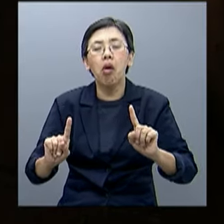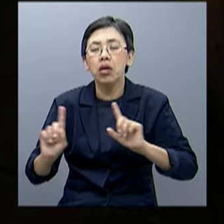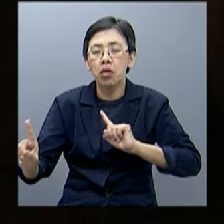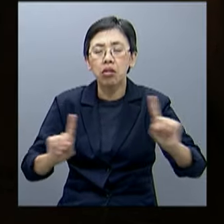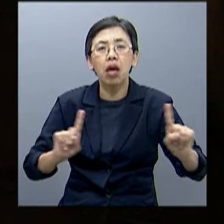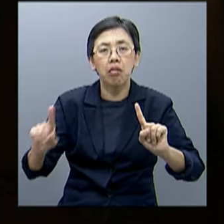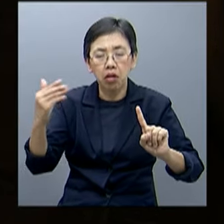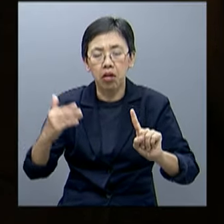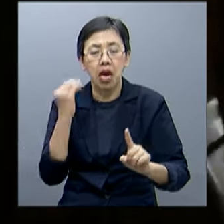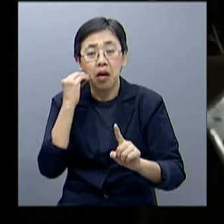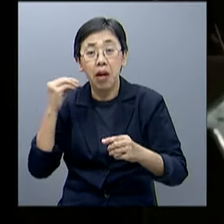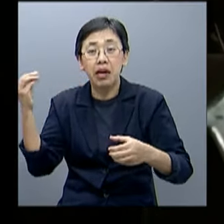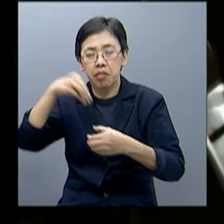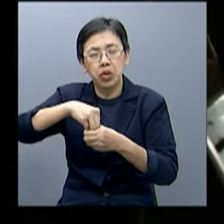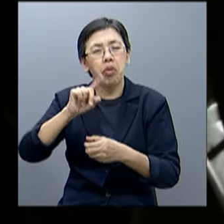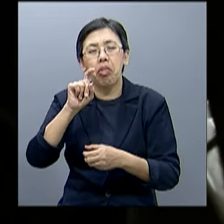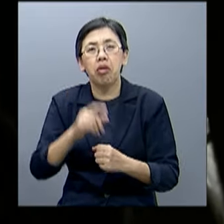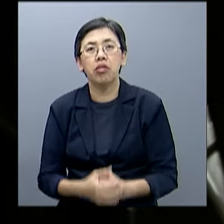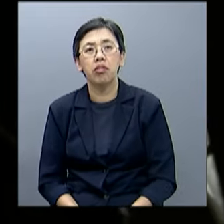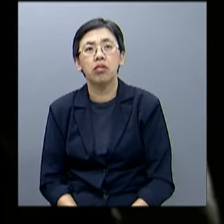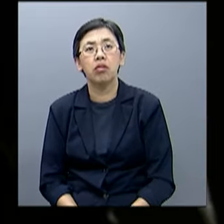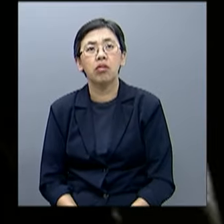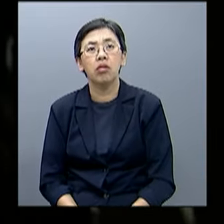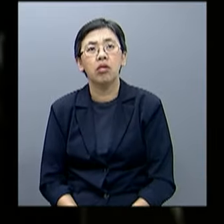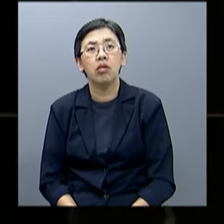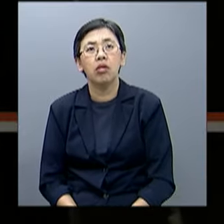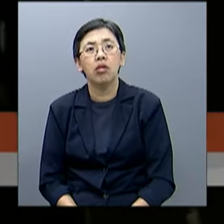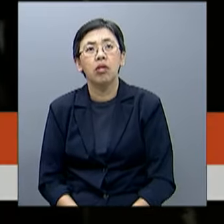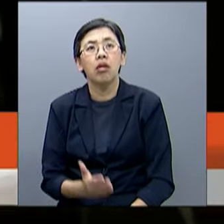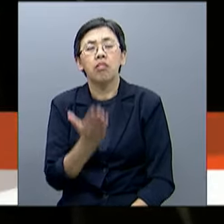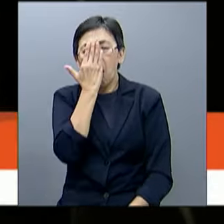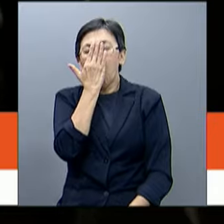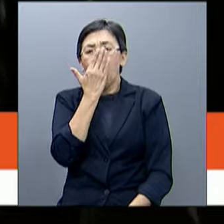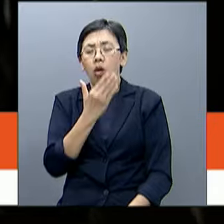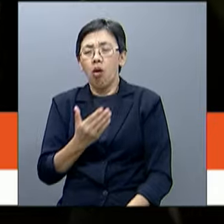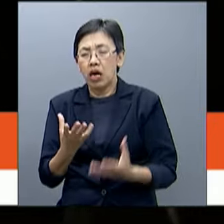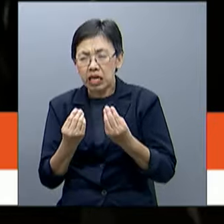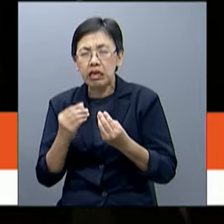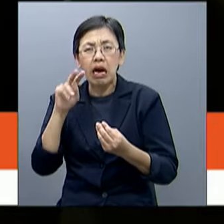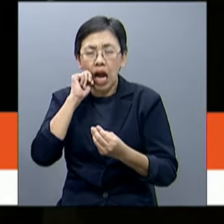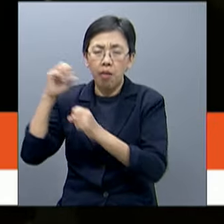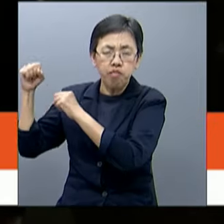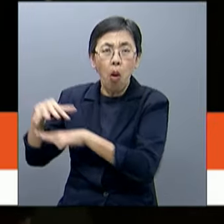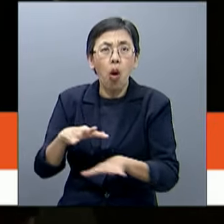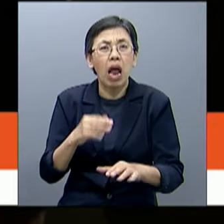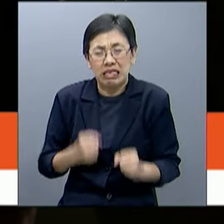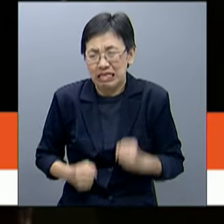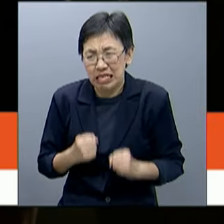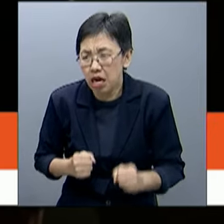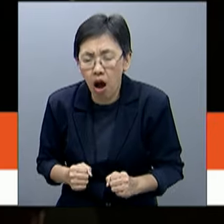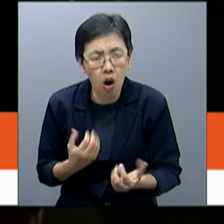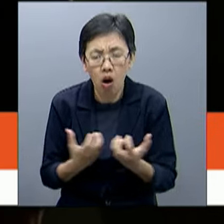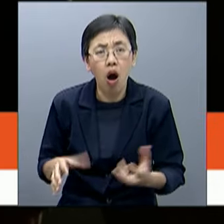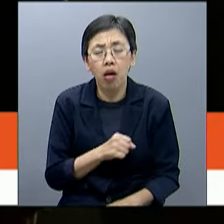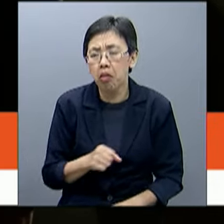ครับ มันมาแบบทันตั้งตัวไม่ทันน่ะแม่ก็รีบเอาหลานออกไปไม่ได้อะไรเลยรีบเอาหล